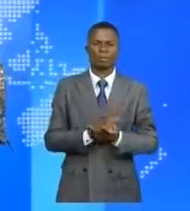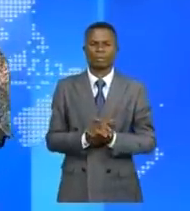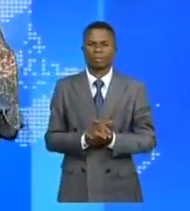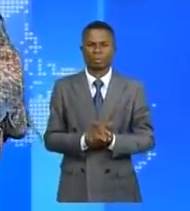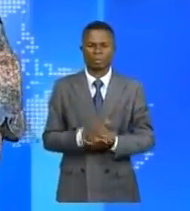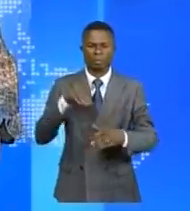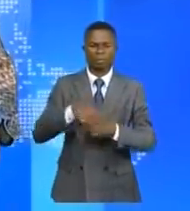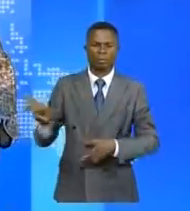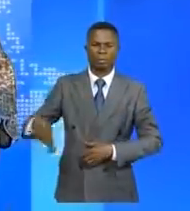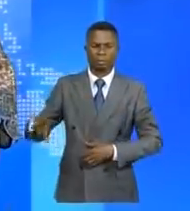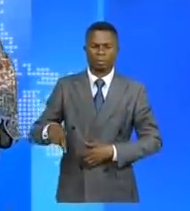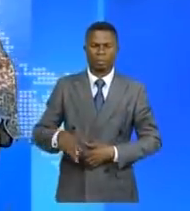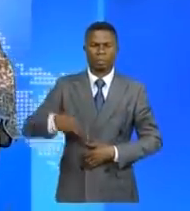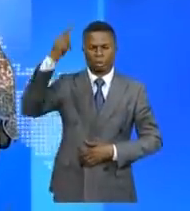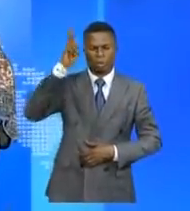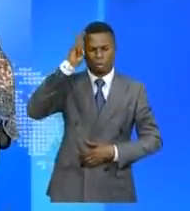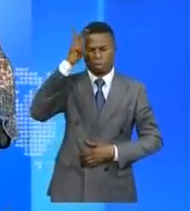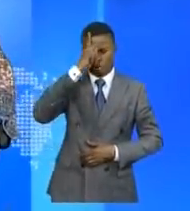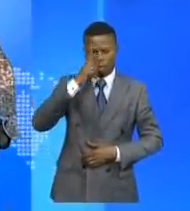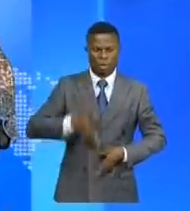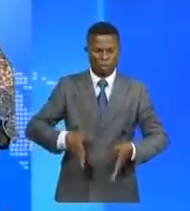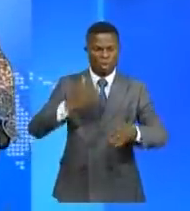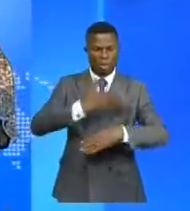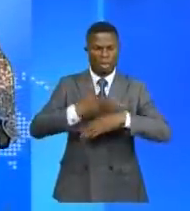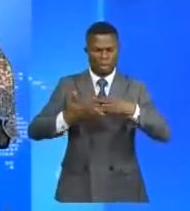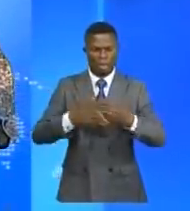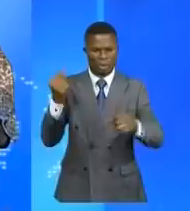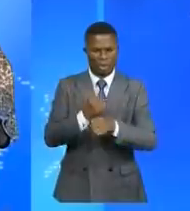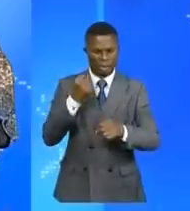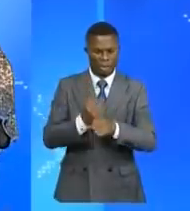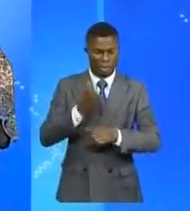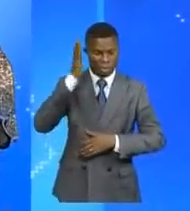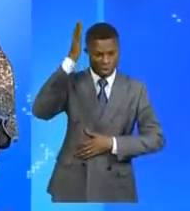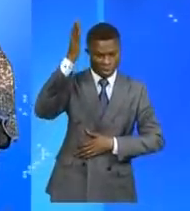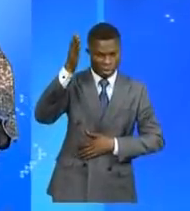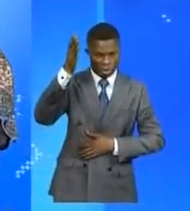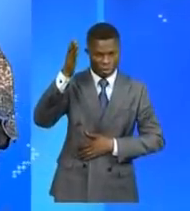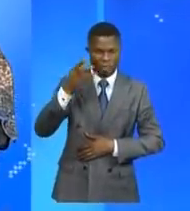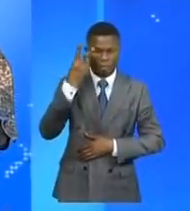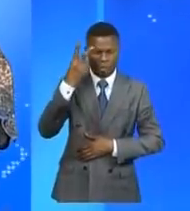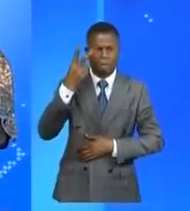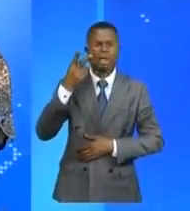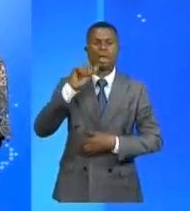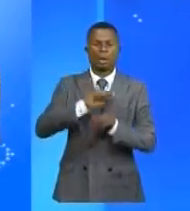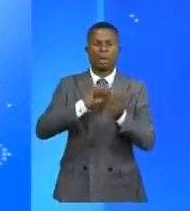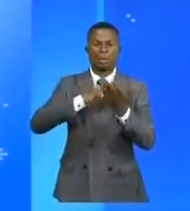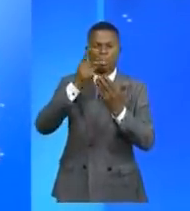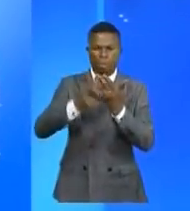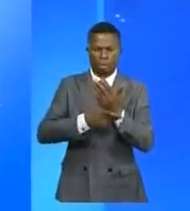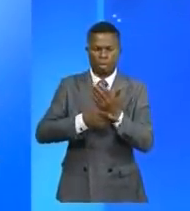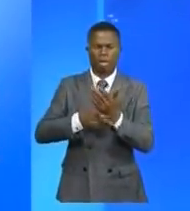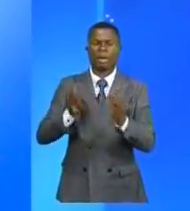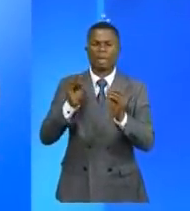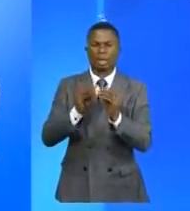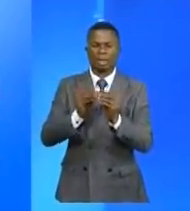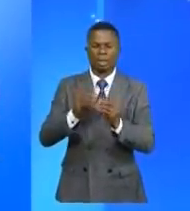Dans la province du Haut-Katanga, des routes en concession et travaux en perspective, ce sont les deux sujets au centre des échanges entre